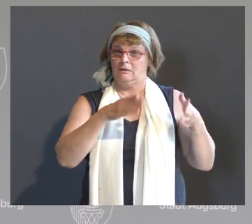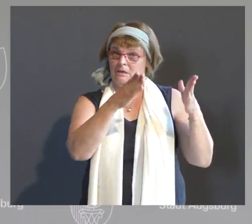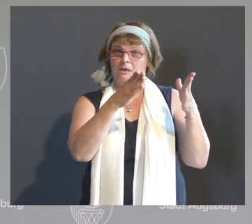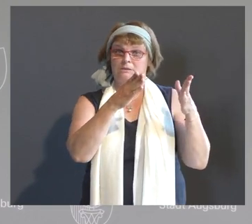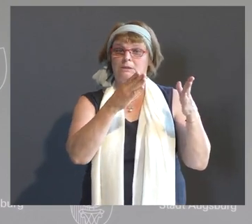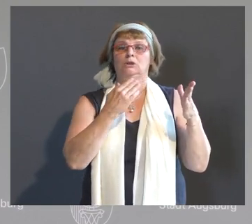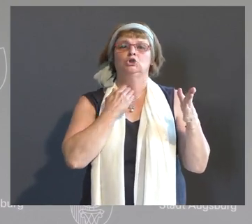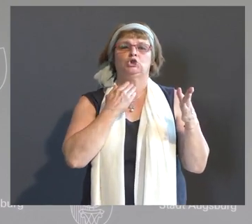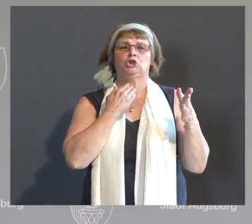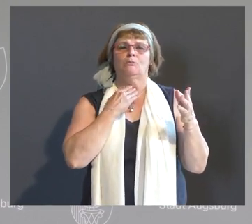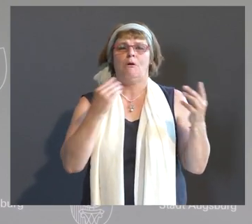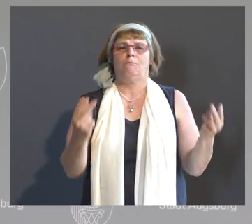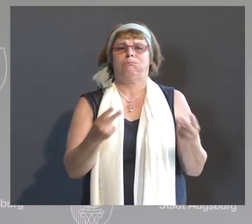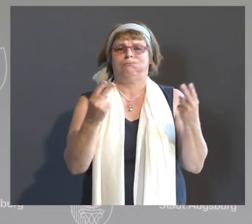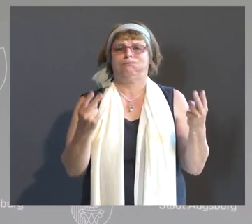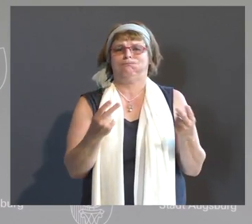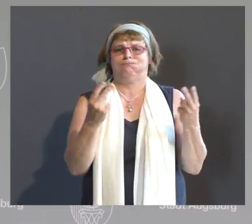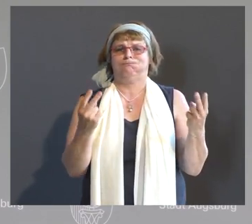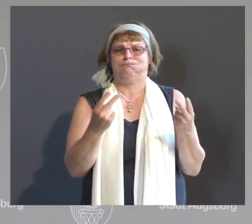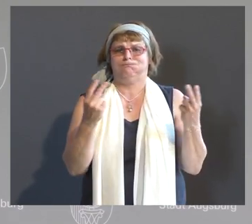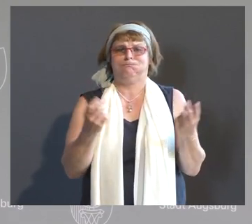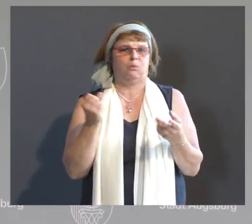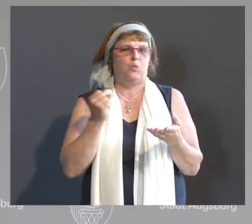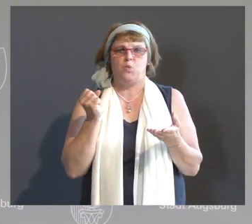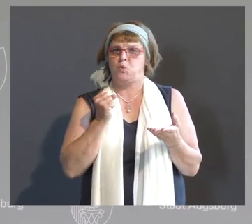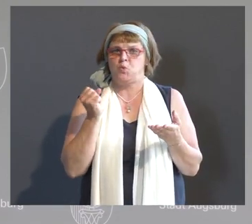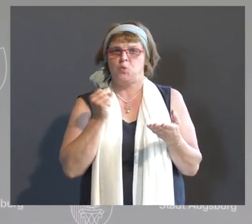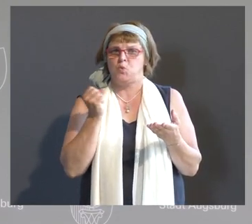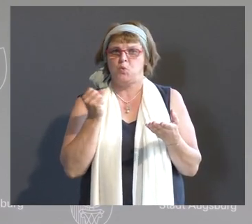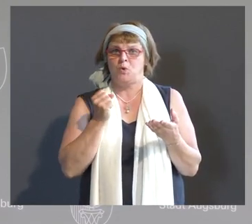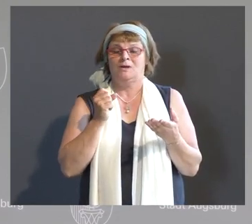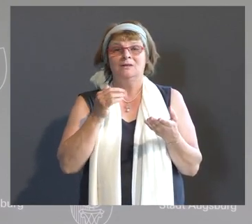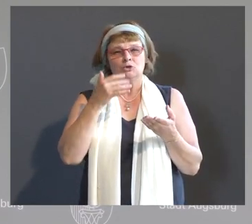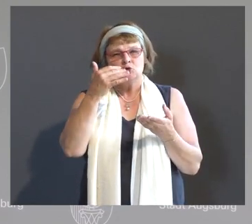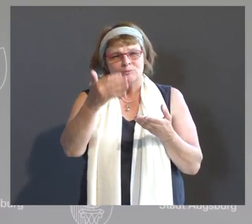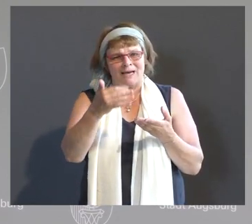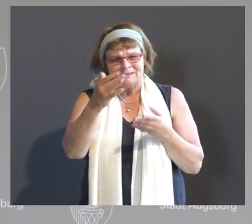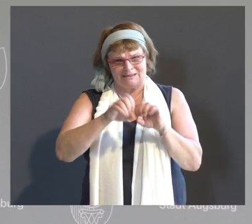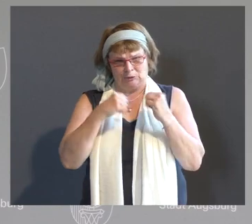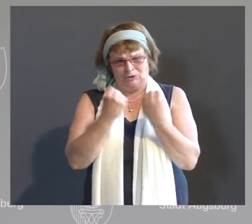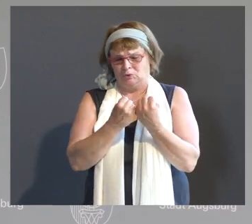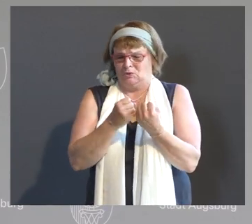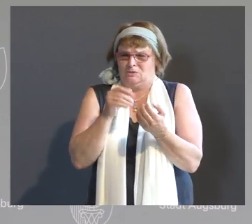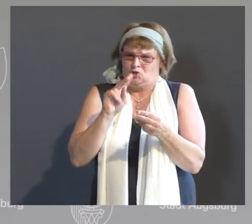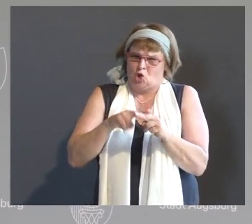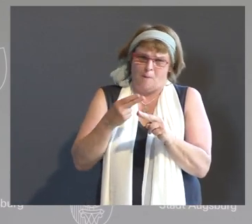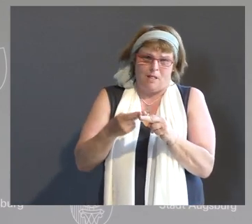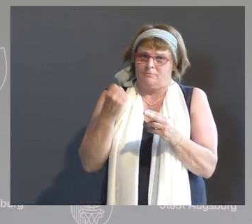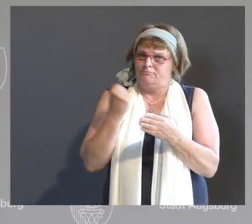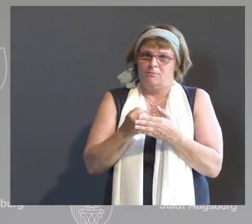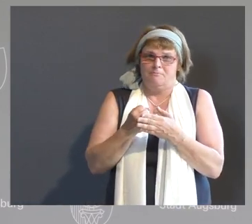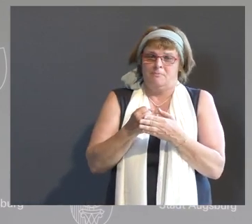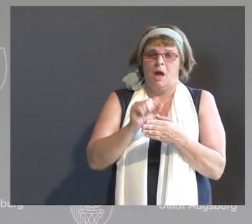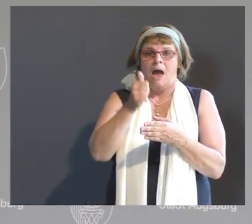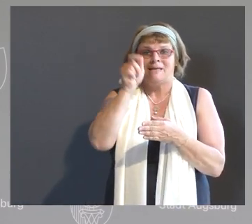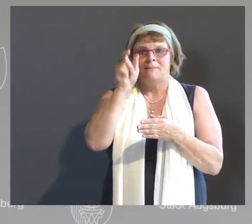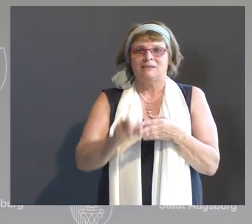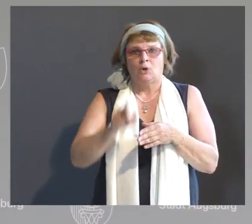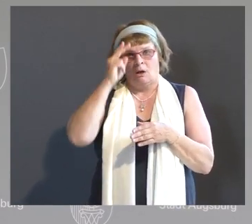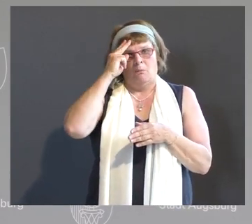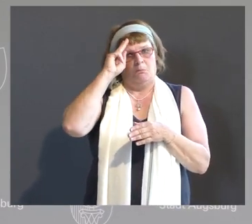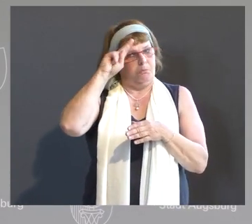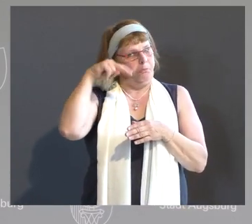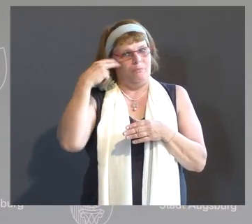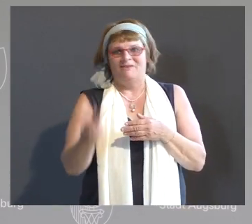bereits. Allerdings hat das Ganze nochmal eine deutliche Steigerung erfahren. Es gab dann in dem Bereich eine bewusstlose Person, die vor einer